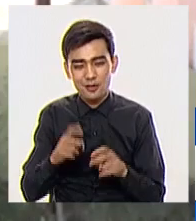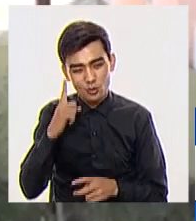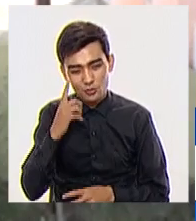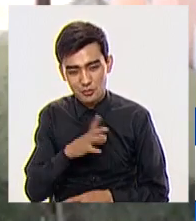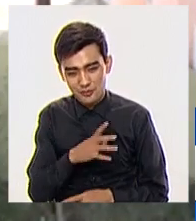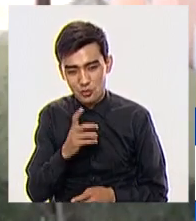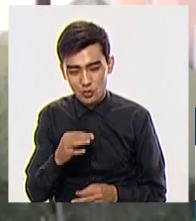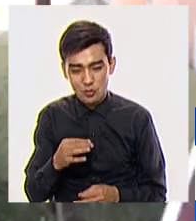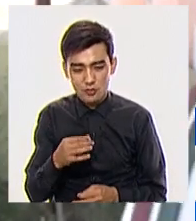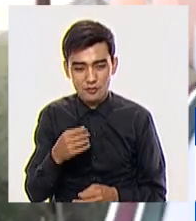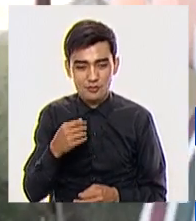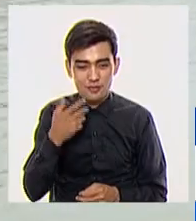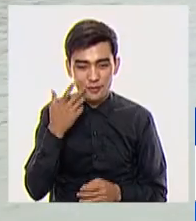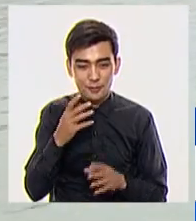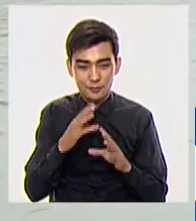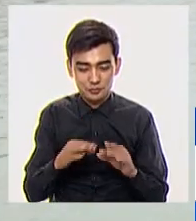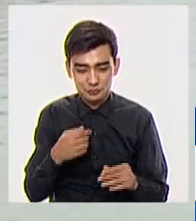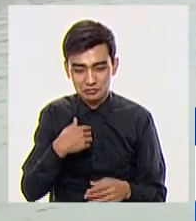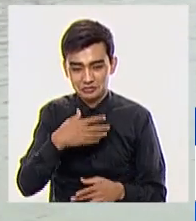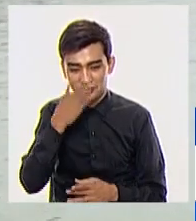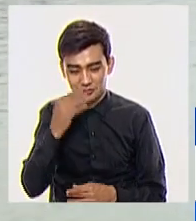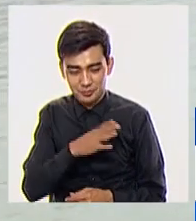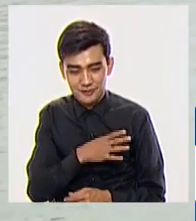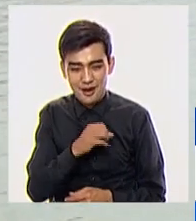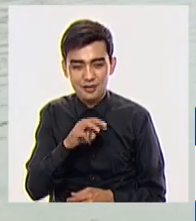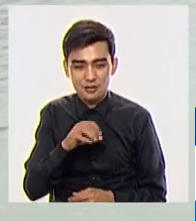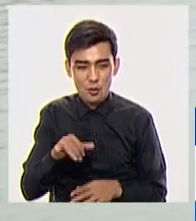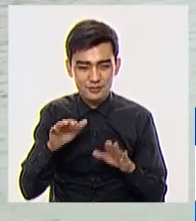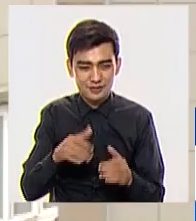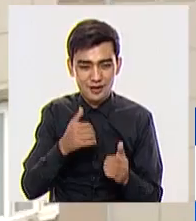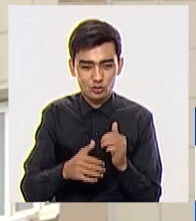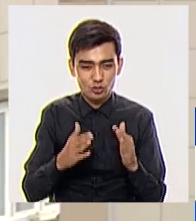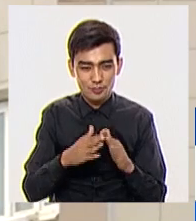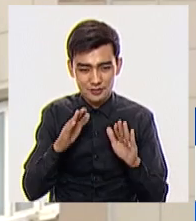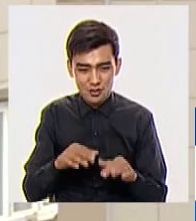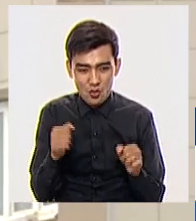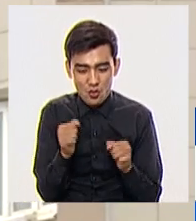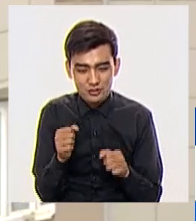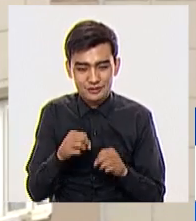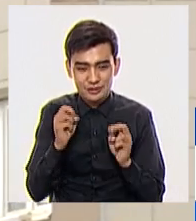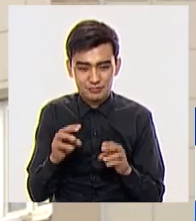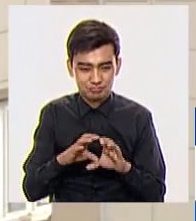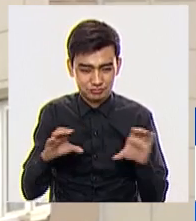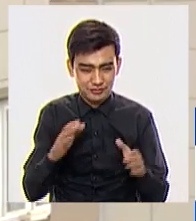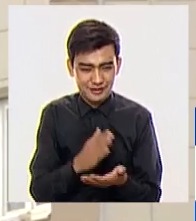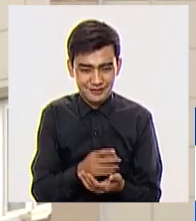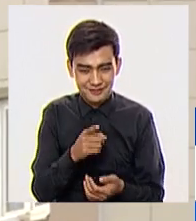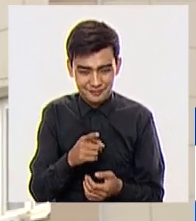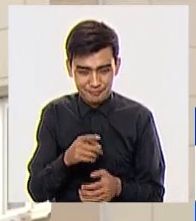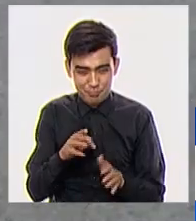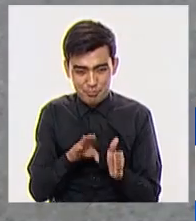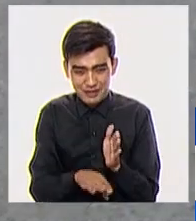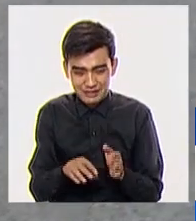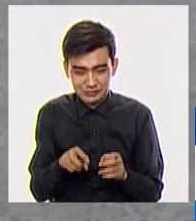бірақ ыстық басылғасы қайтадан ұмытып кетеміз. Атырауда кез келген үйдің әр бөлмесінде салқындатқыш пен желдеткіш орнатылған, онсыз қапырыққа шыдап